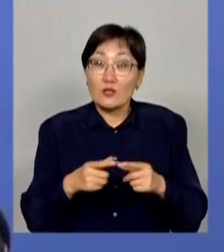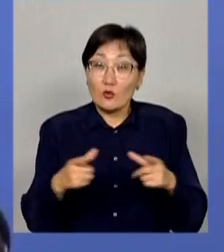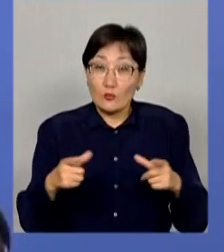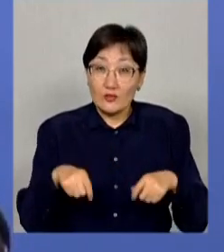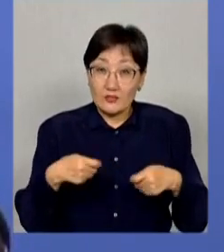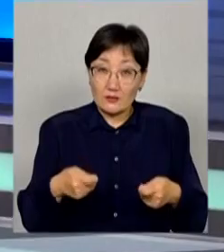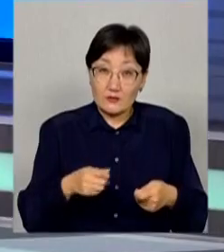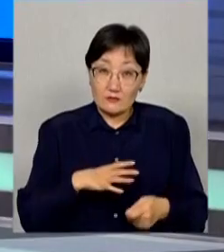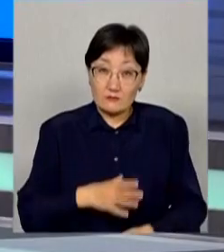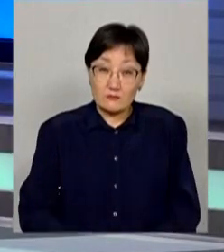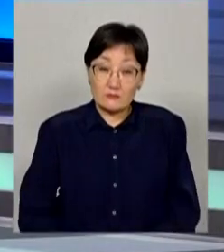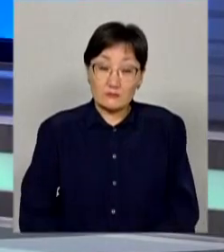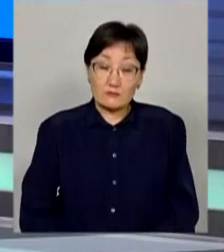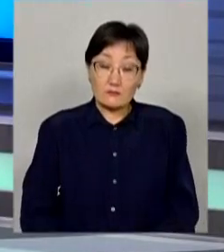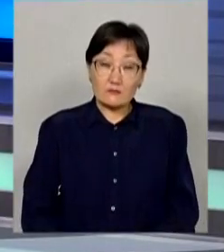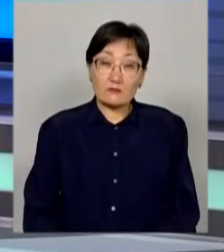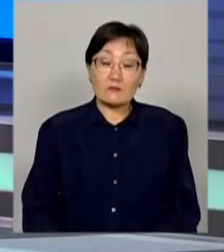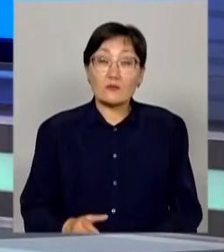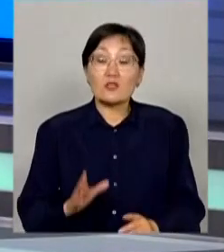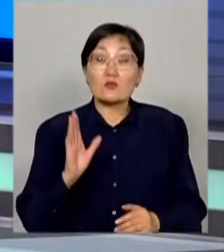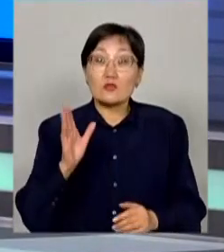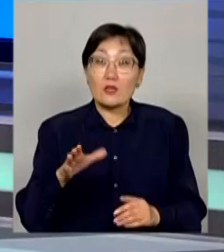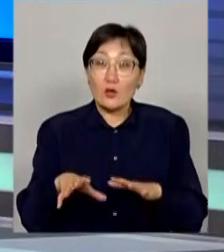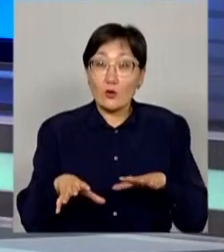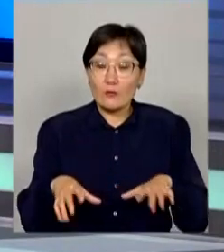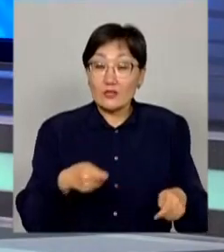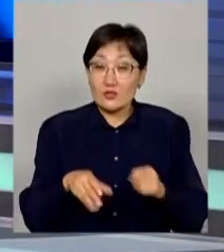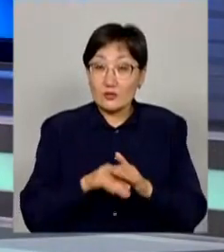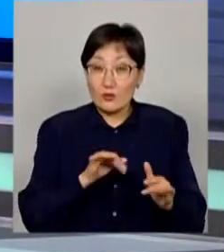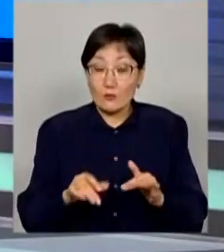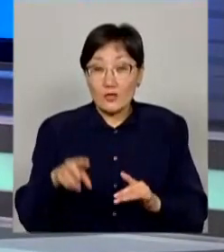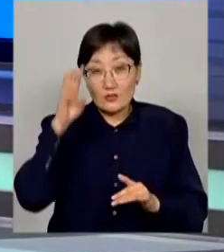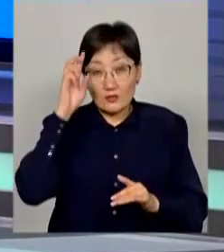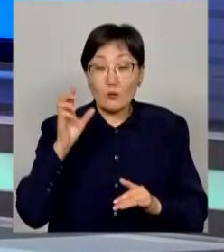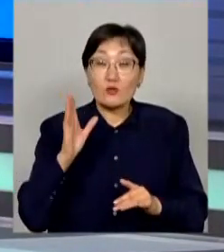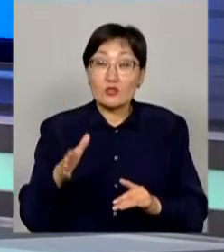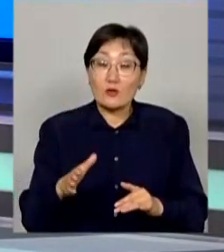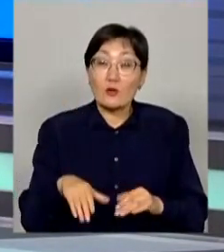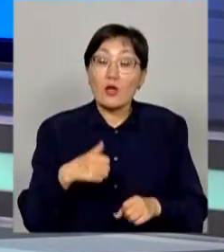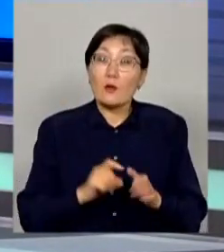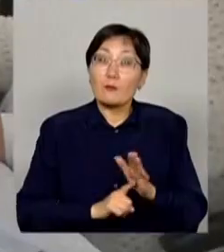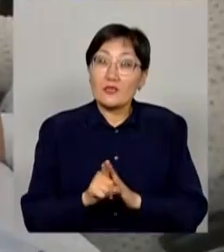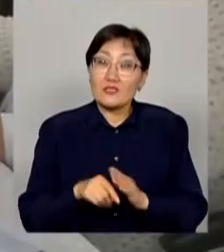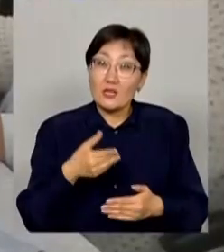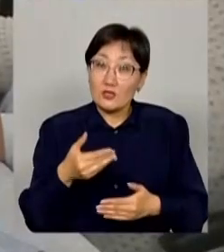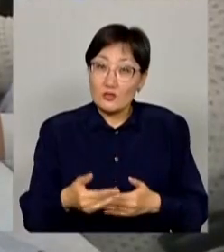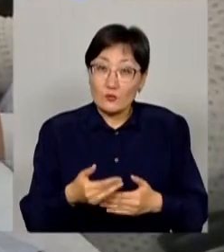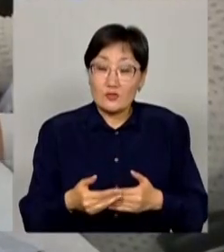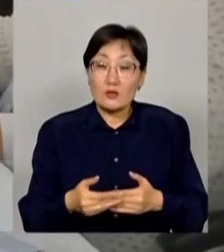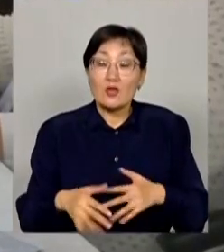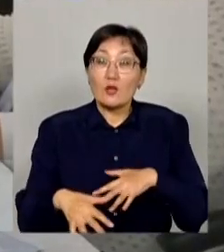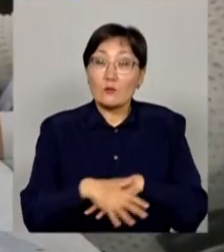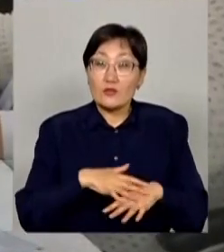тапсырылды. Алда келе жатқан президент сайлауы мемлекеттің болашағына бастар қадам. Өйткені елдің